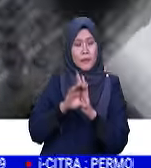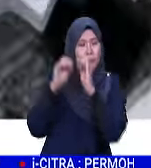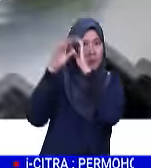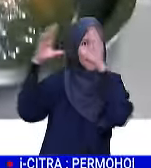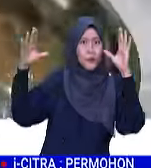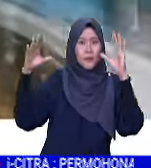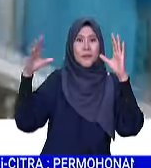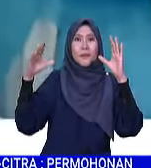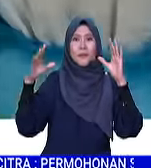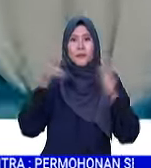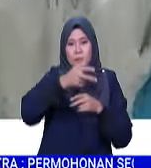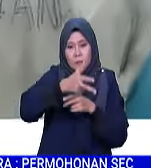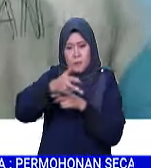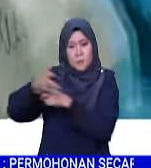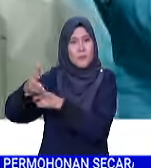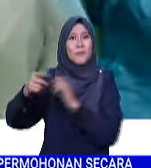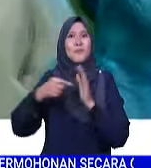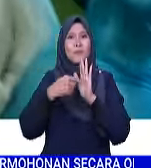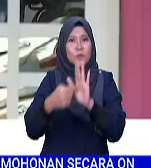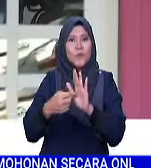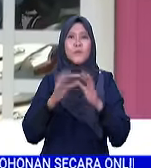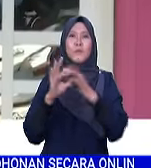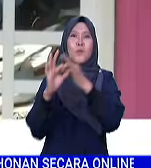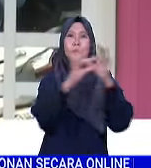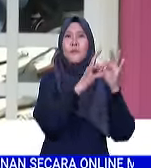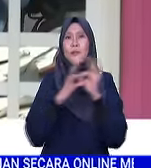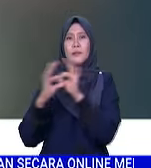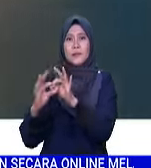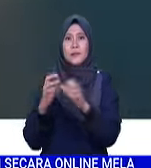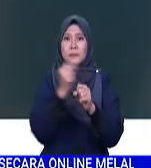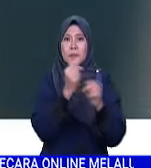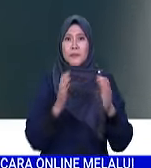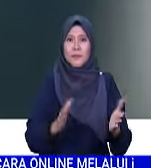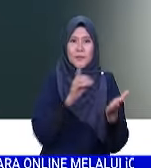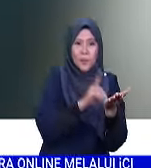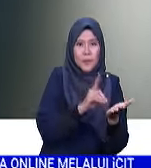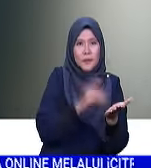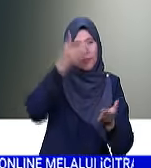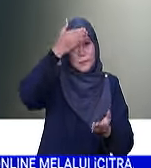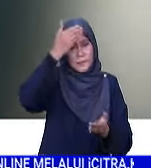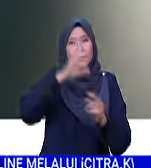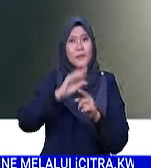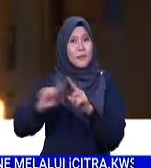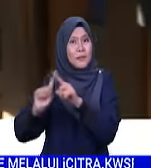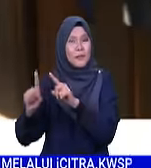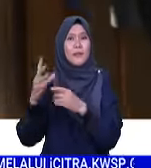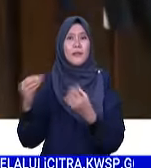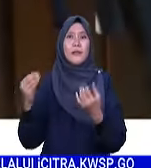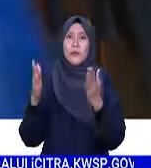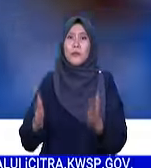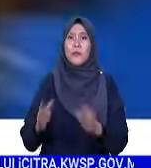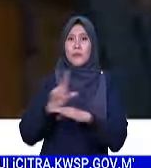visual yang dirakam adalah bukti muafakat petugas barisan hadapan dan warga Labuan berjuang